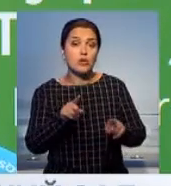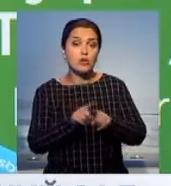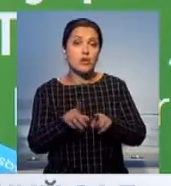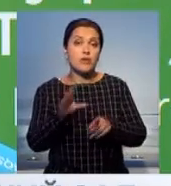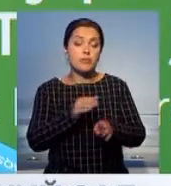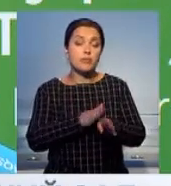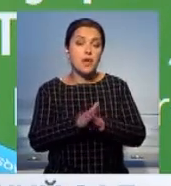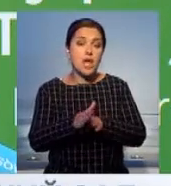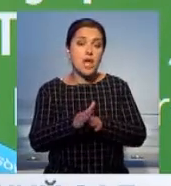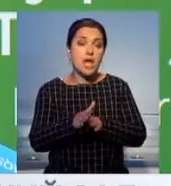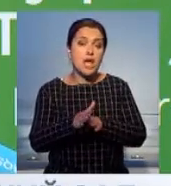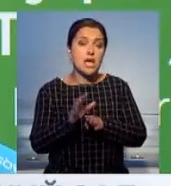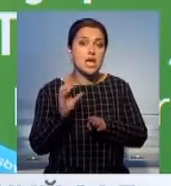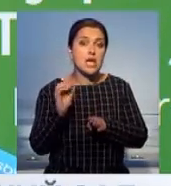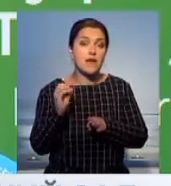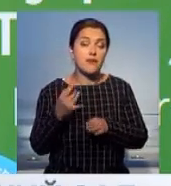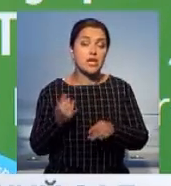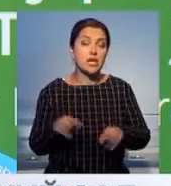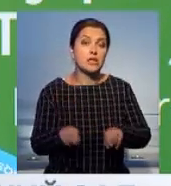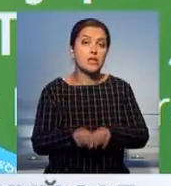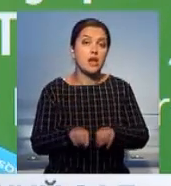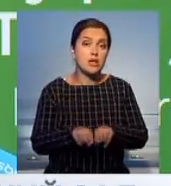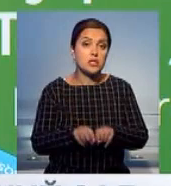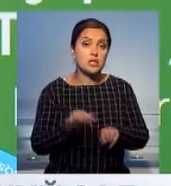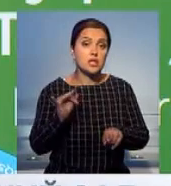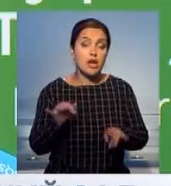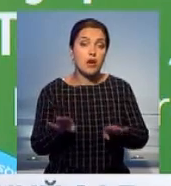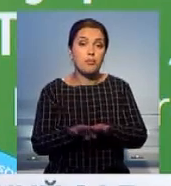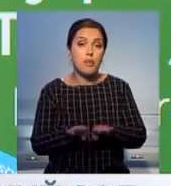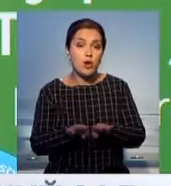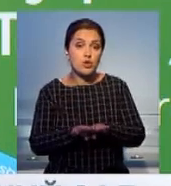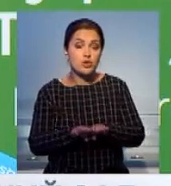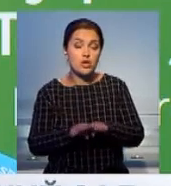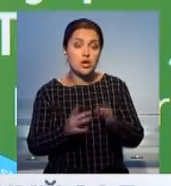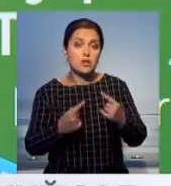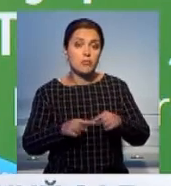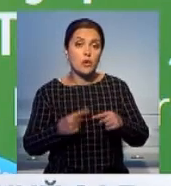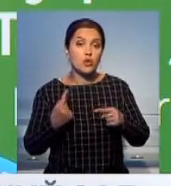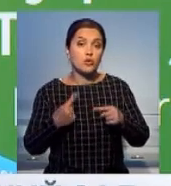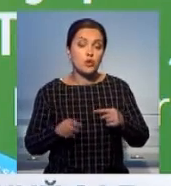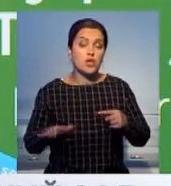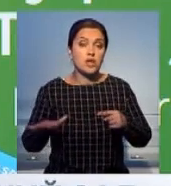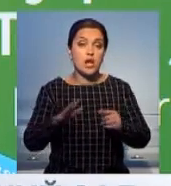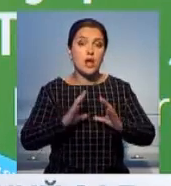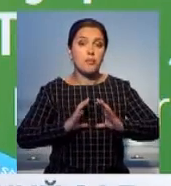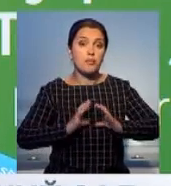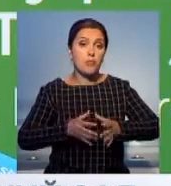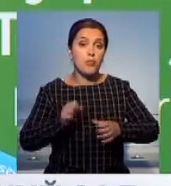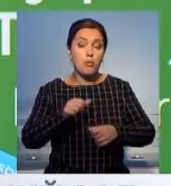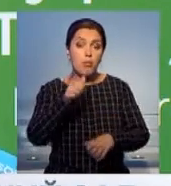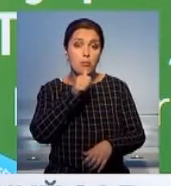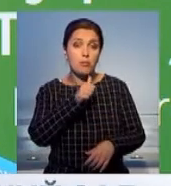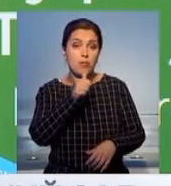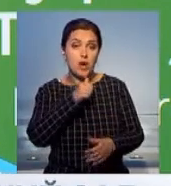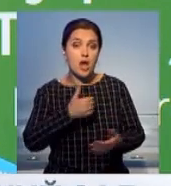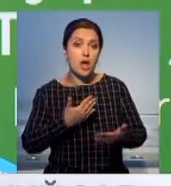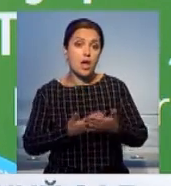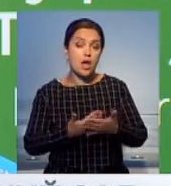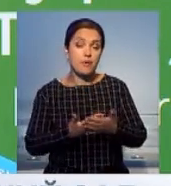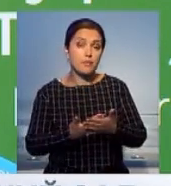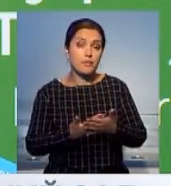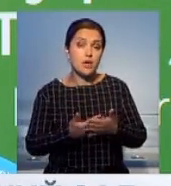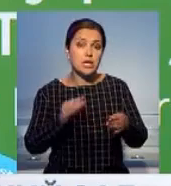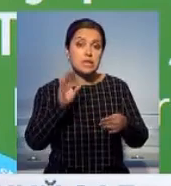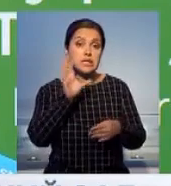всей Евразии. А также и похожие сообщества других регионов мира. Ну, почему бы не попробовать, например, создать